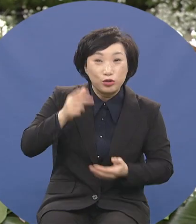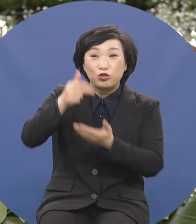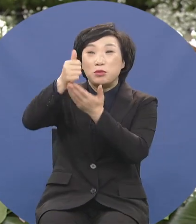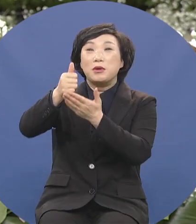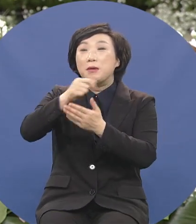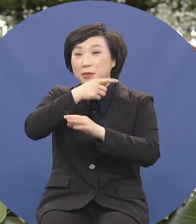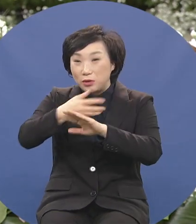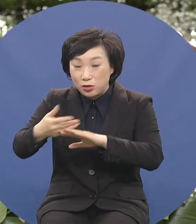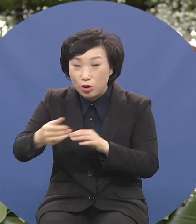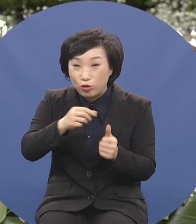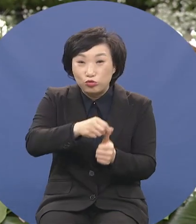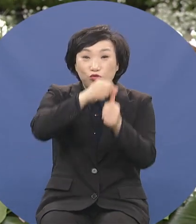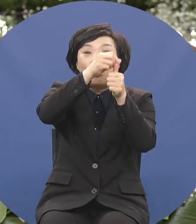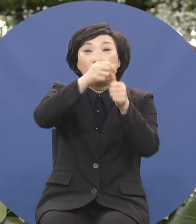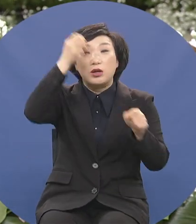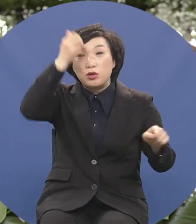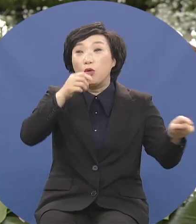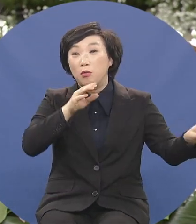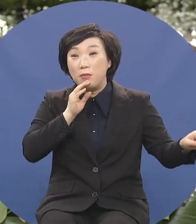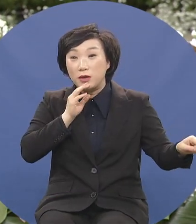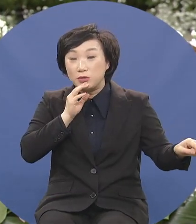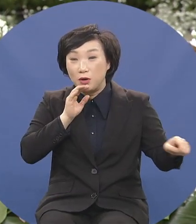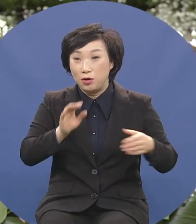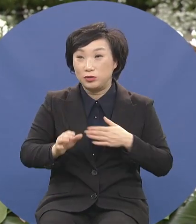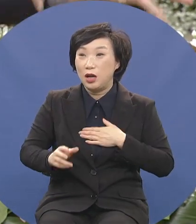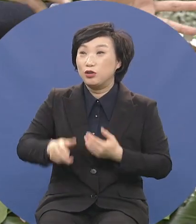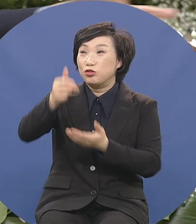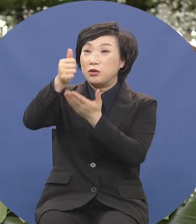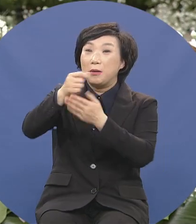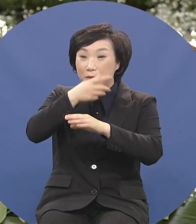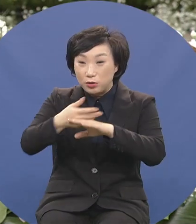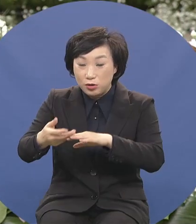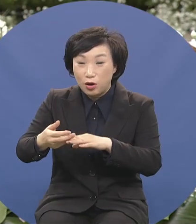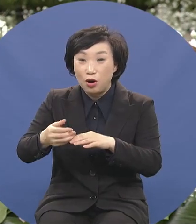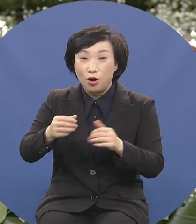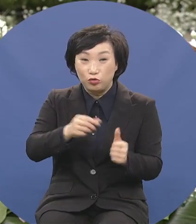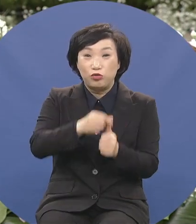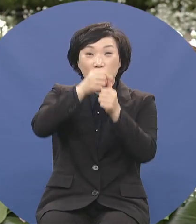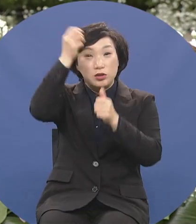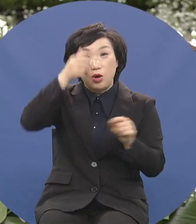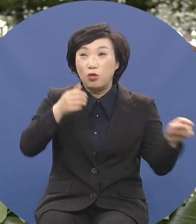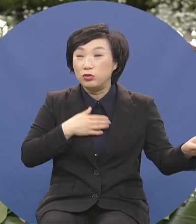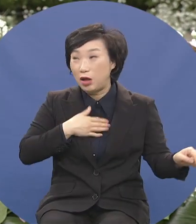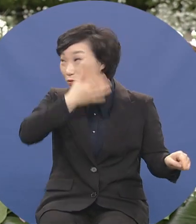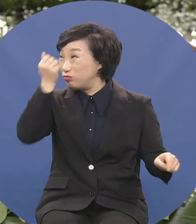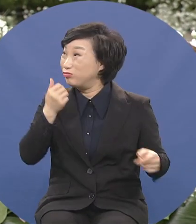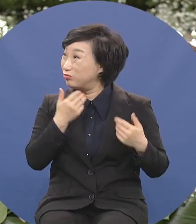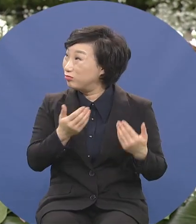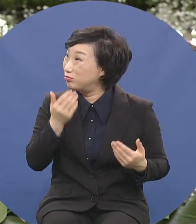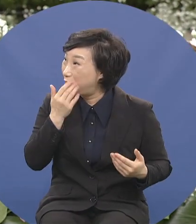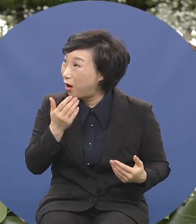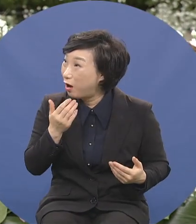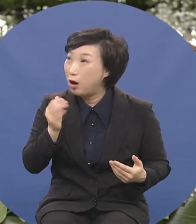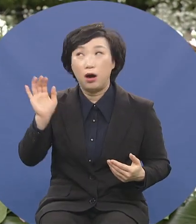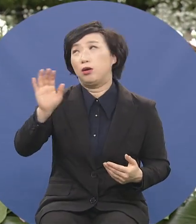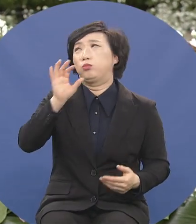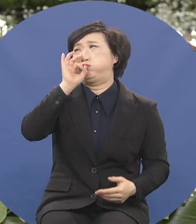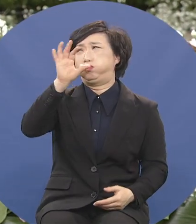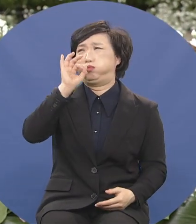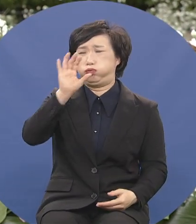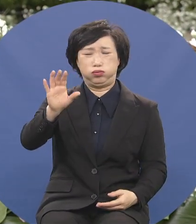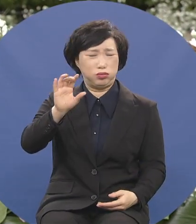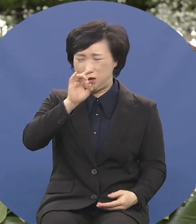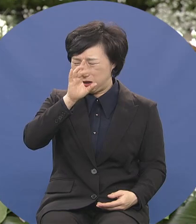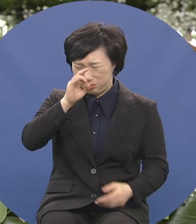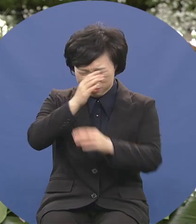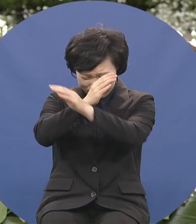피 흘려서 구원한 영혼인데, 내 주님이 피 쏟아서 구원한 영혼인데 어떻게 내가 무관심해요? 절대 안